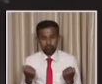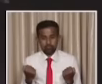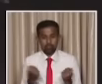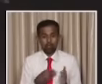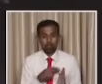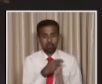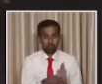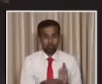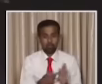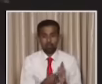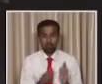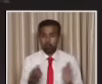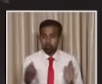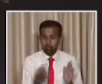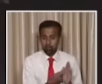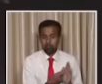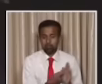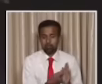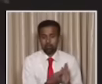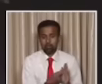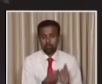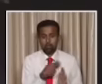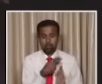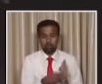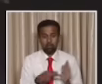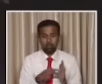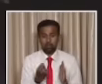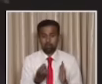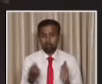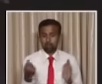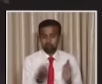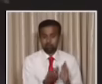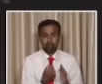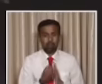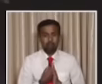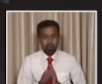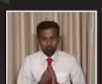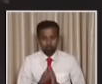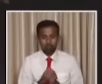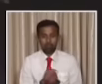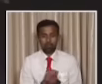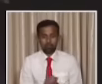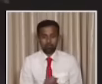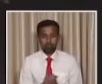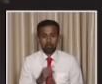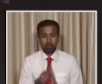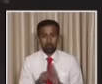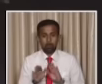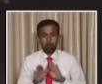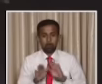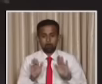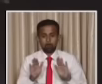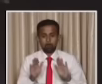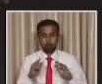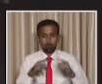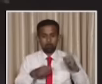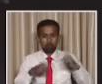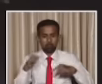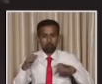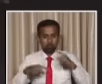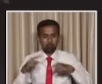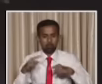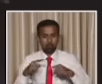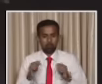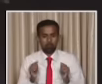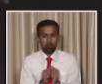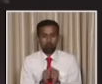ජාතික ආර්ථිකයට ලබා දෙනවද කියලා ඒ ජාතික ආර්ථිකයට ලබා දෙන ගෞරවය තියන්න මේ රටේ පාලකෝ අඩු වැඩි වශයෙන් වැඩ